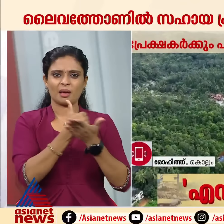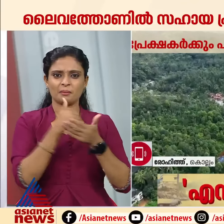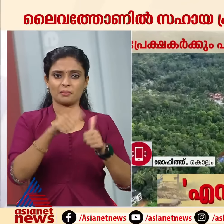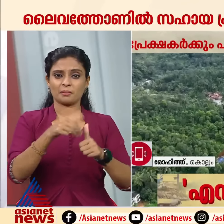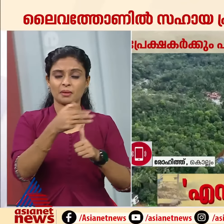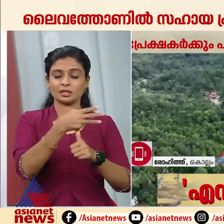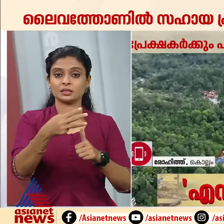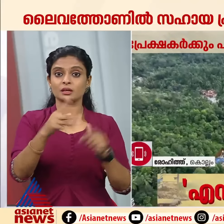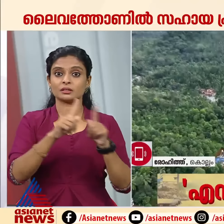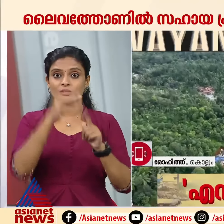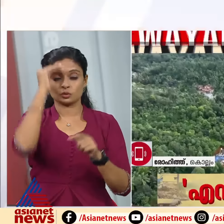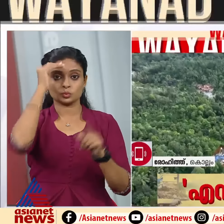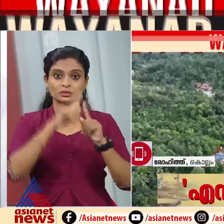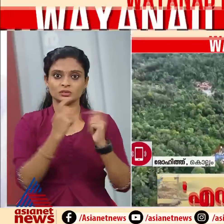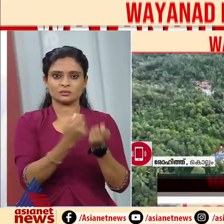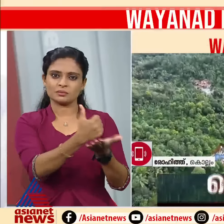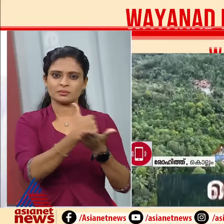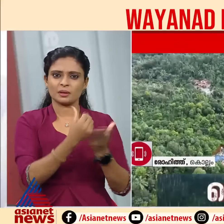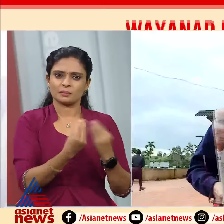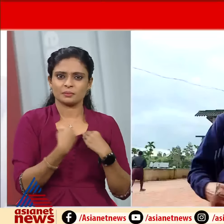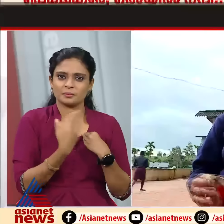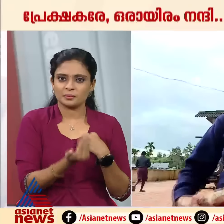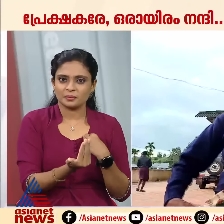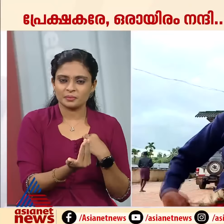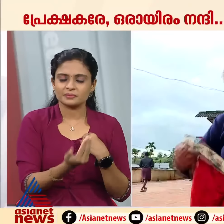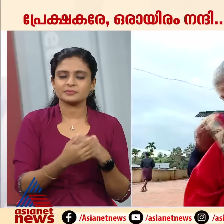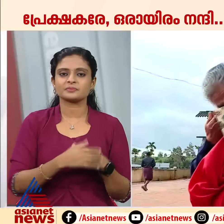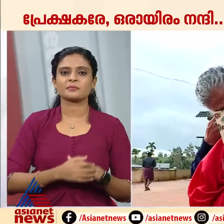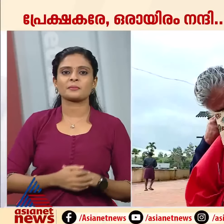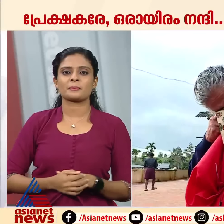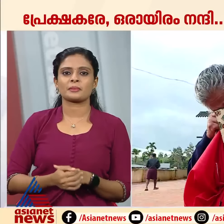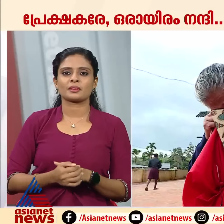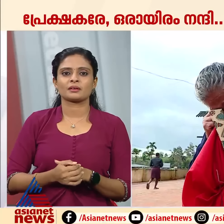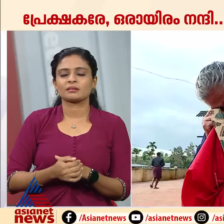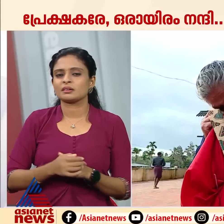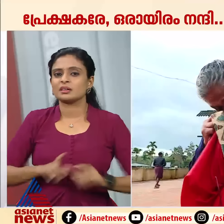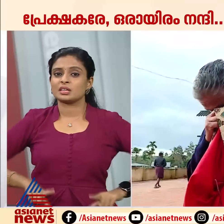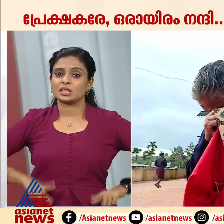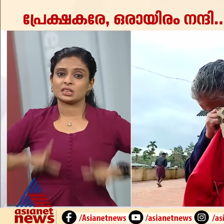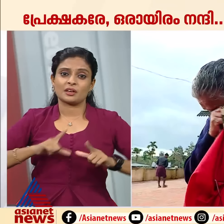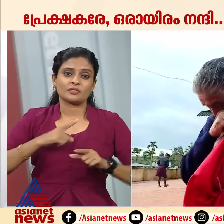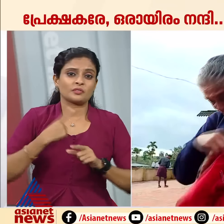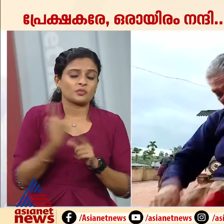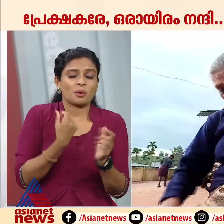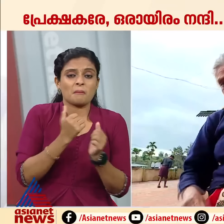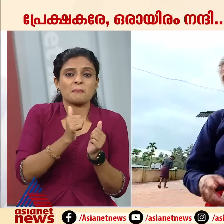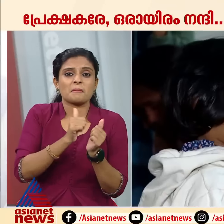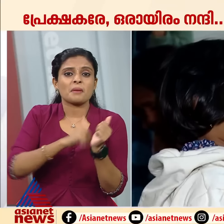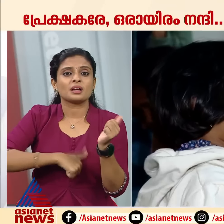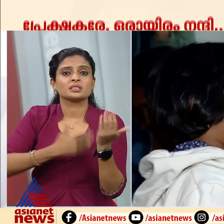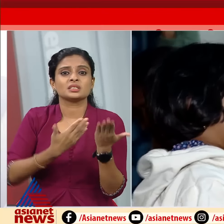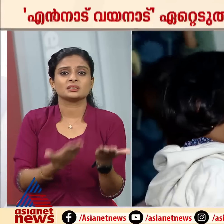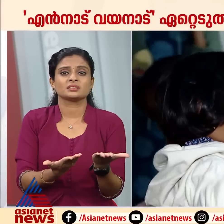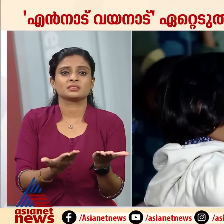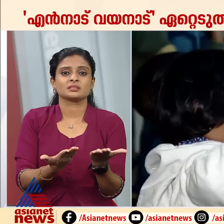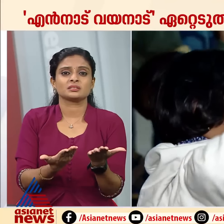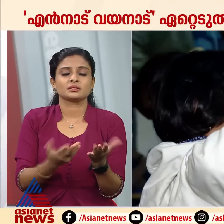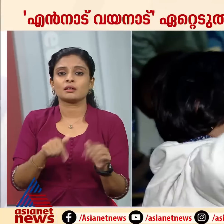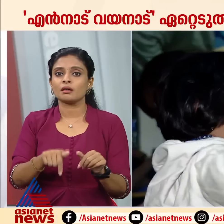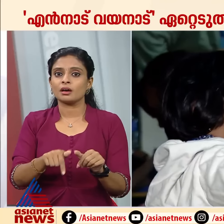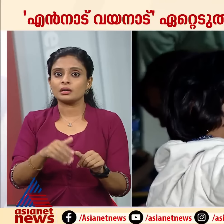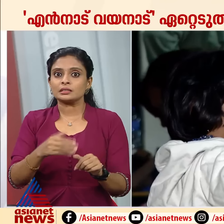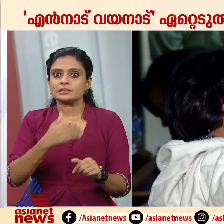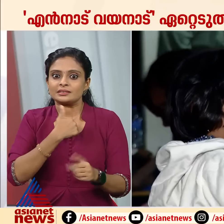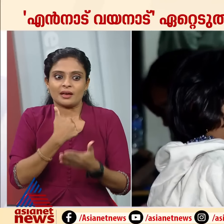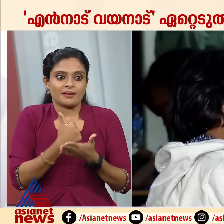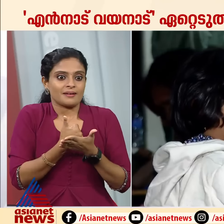കഴിഞ്ഞാൽ ചെയ്ത് കഴിഞ്ഞാൽ അവർക്ക് അത് എടുക്കാൻ വേണ്ടിയിട്ട് താല്പര്യമുണ്ട്. ഉയിര് മാത്രം ബാക്കിയാക്കി ഉരുളെടുത്ത മനുഷ്യരാണ്. കരള് പകുത്തു നൽകിയാലും